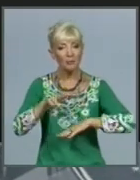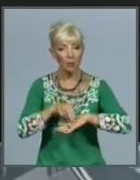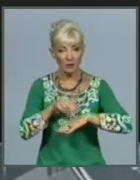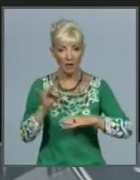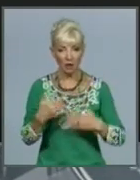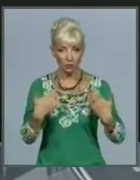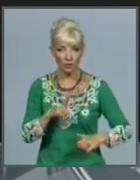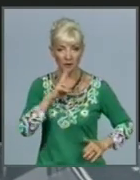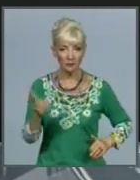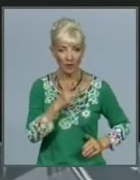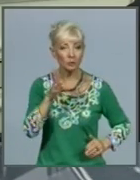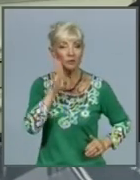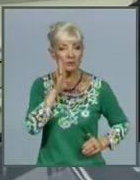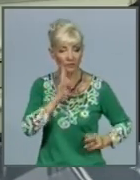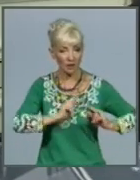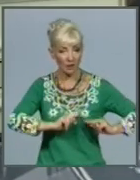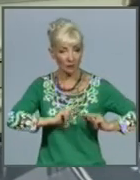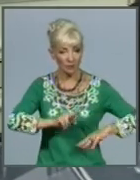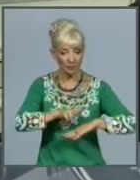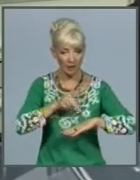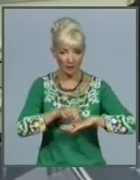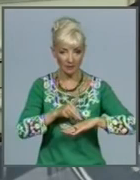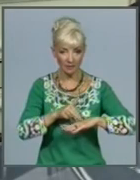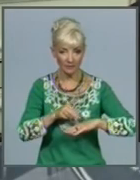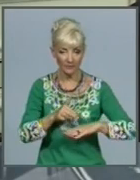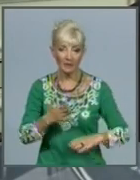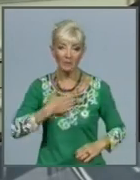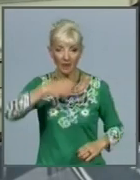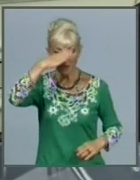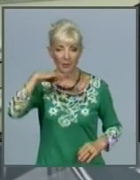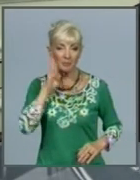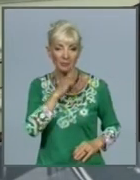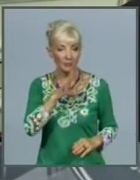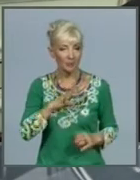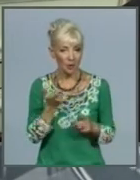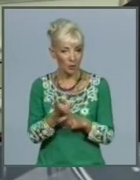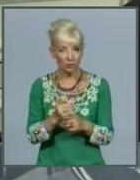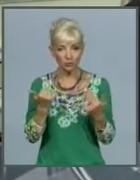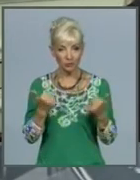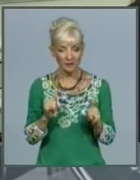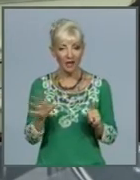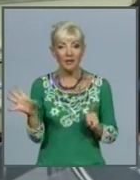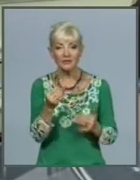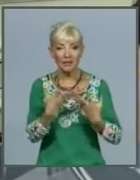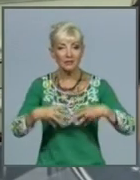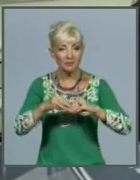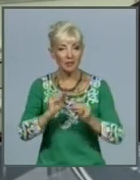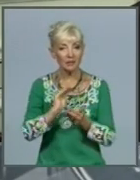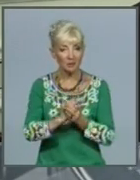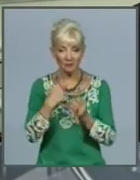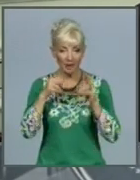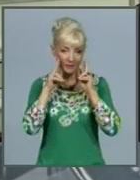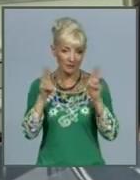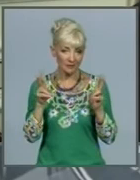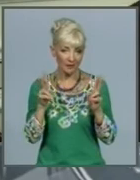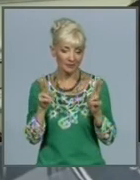дівчина працює правоохоронцем. Мої батьки були дуже здивовані, і взагалі вся сім'я, мої знайомі. Не знаю, могла чи я чимось це